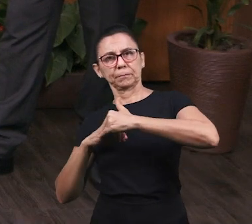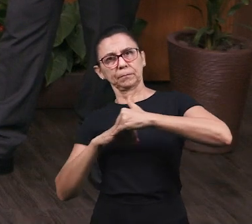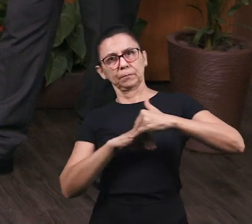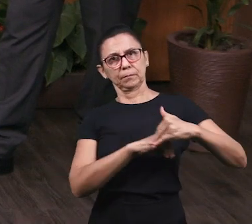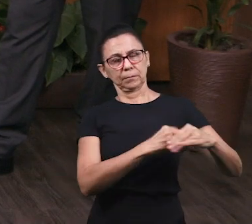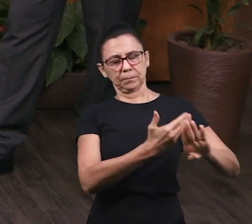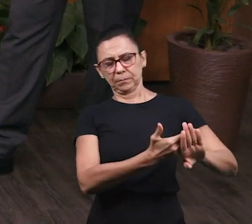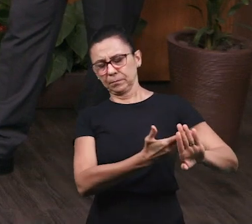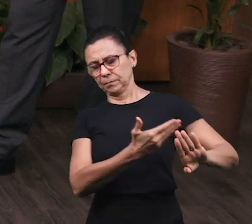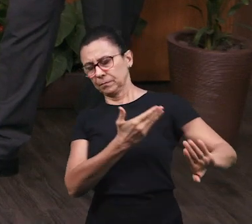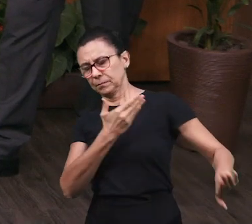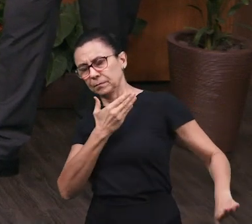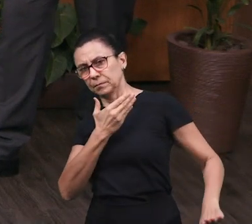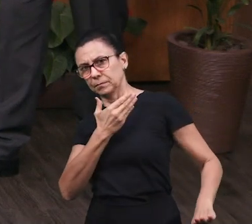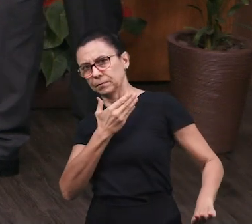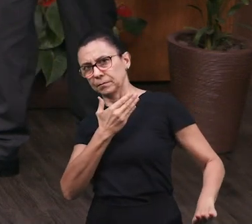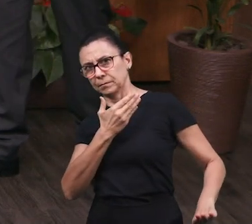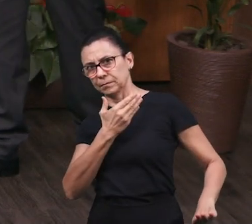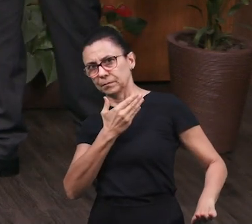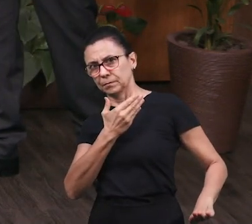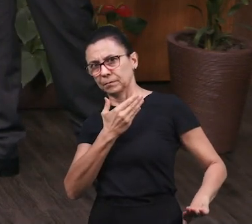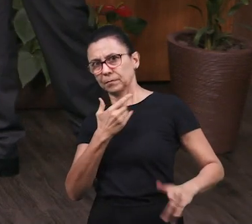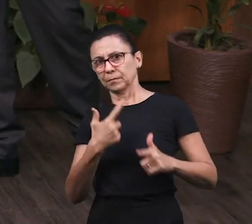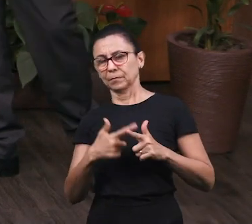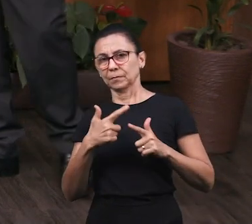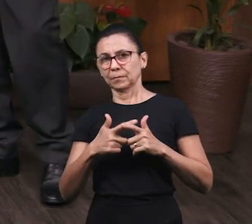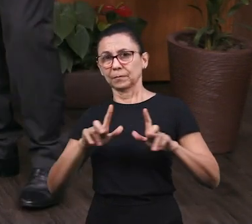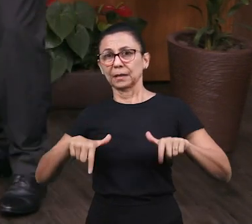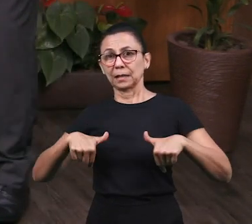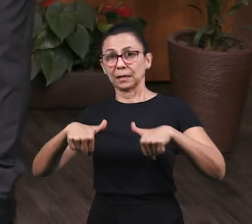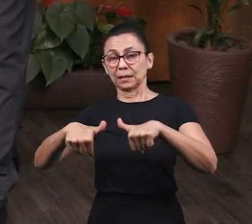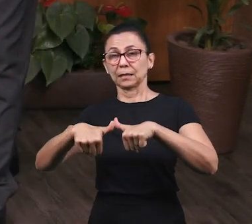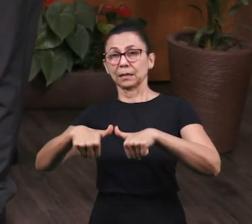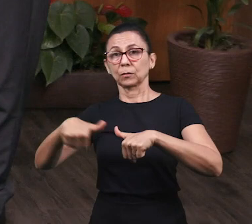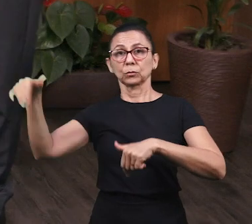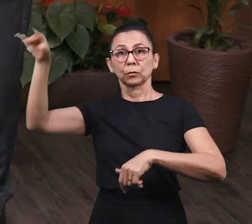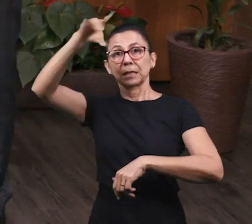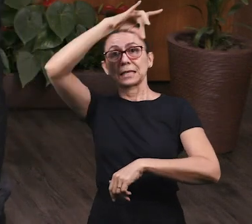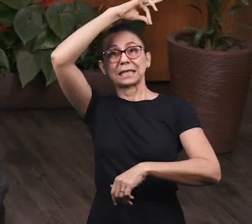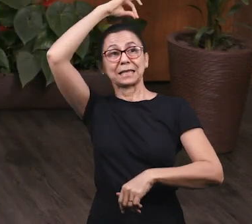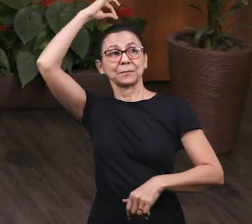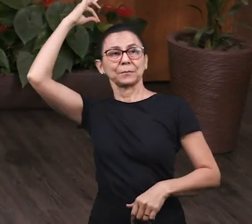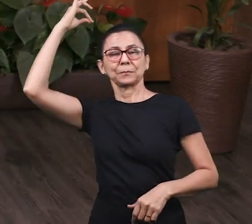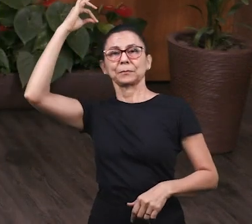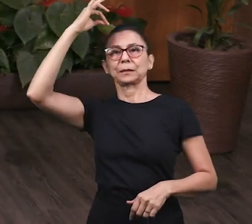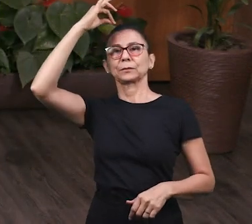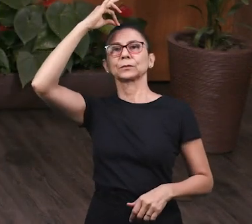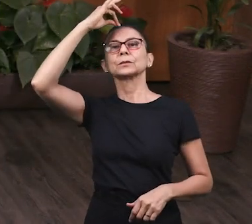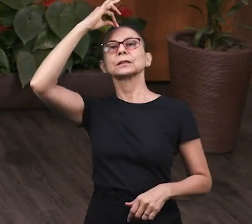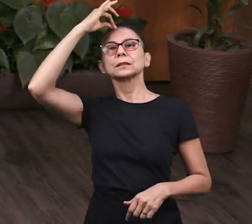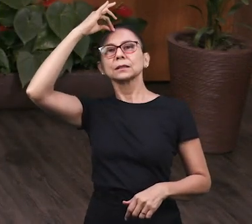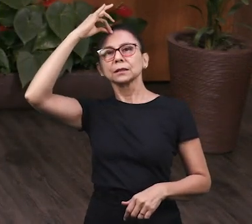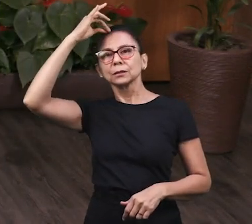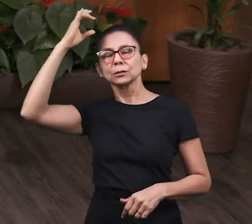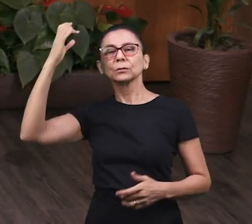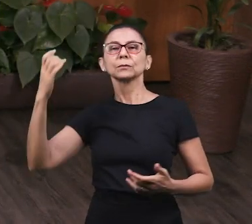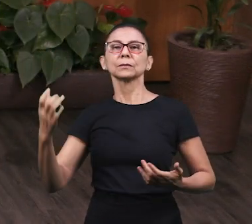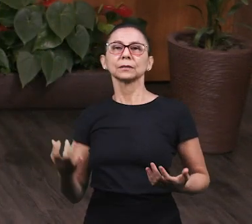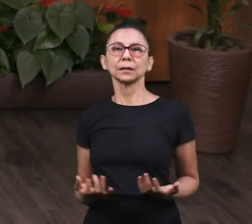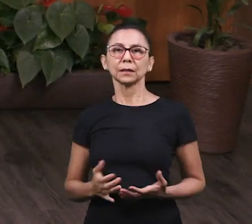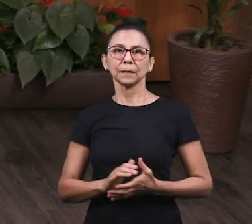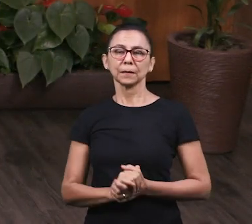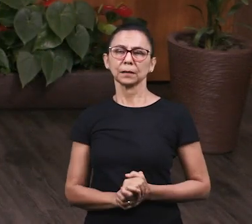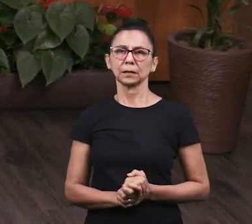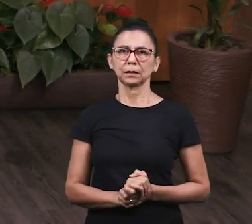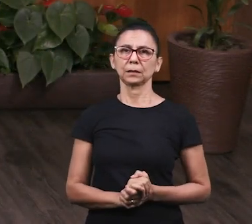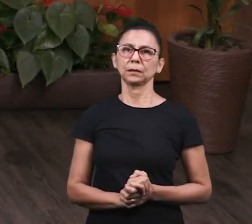régénération et pour le renouvellement du Saint-Esprit. C'est-à-dire, cet acte ici historique, en principe, là-bas